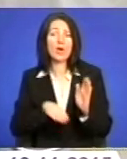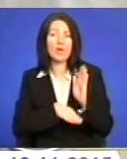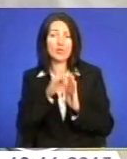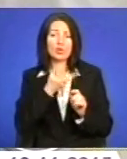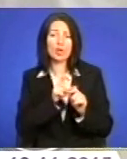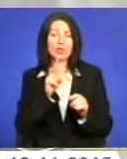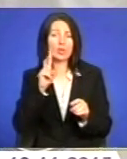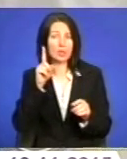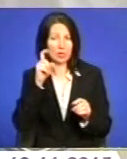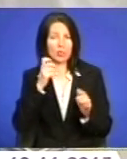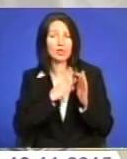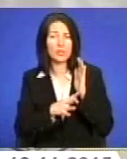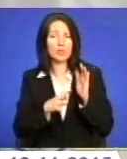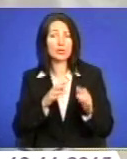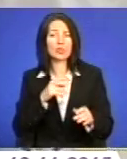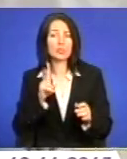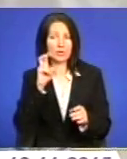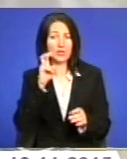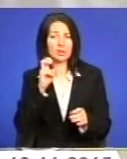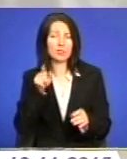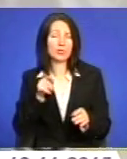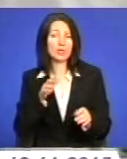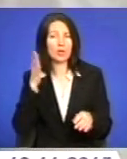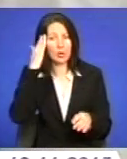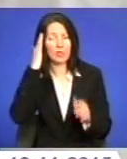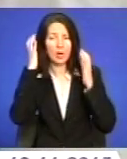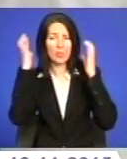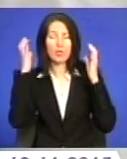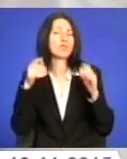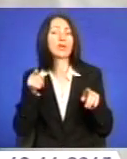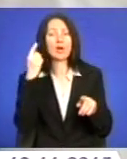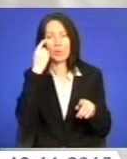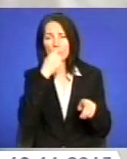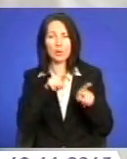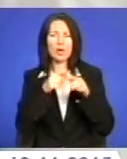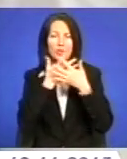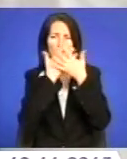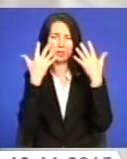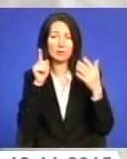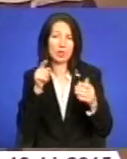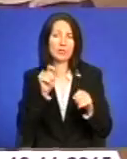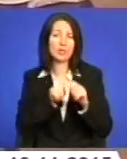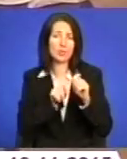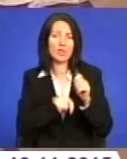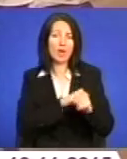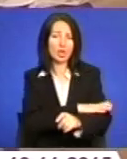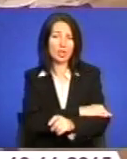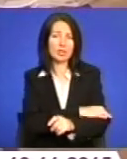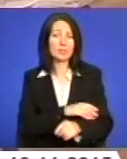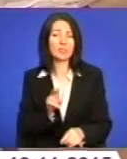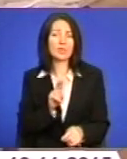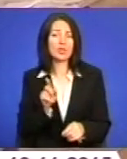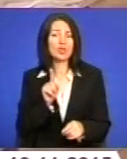190, 200, тоді трошки голова повна. І так в очах ніби сітка. Я вже тоді міряю тиск. Аби